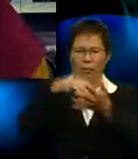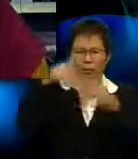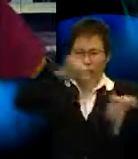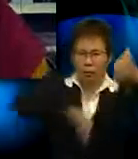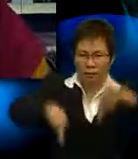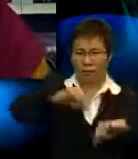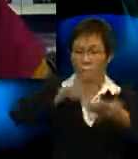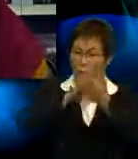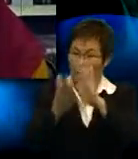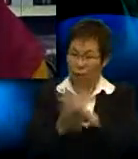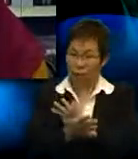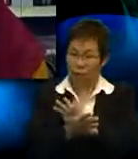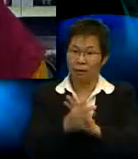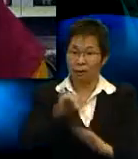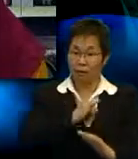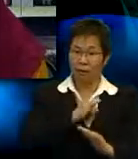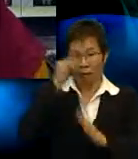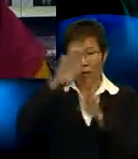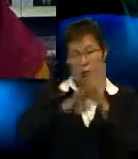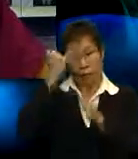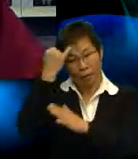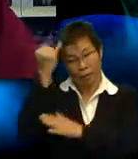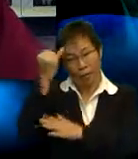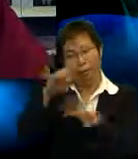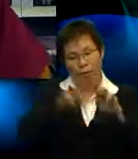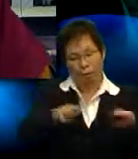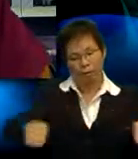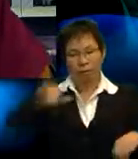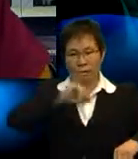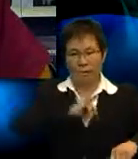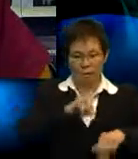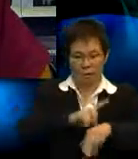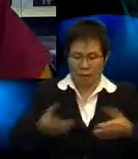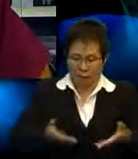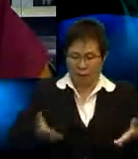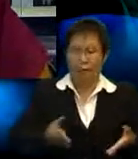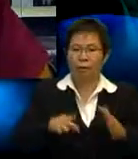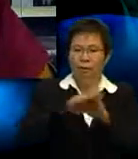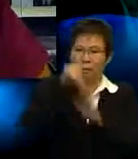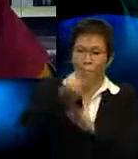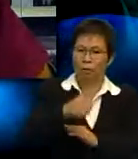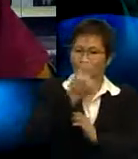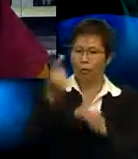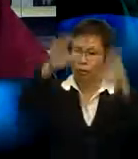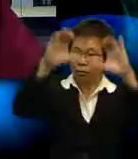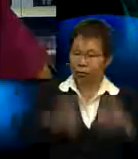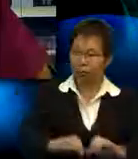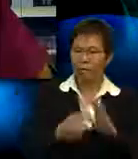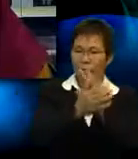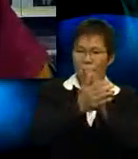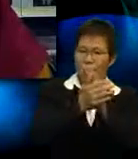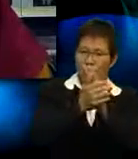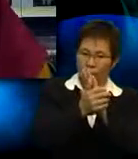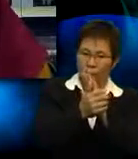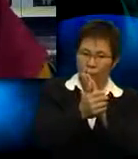Jadi, saya berpendapat murid-murid saya di sini memerlukan satu kaedah yang mampu menarik